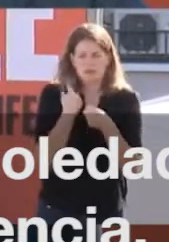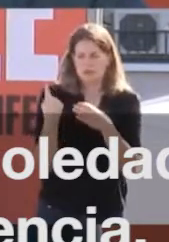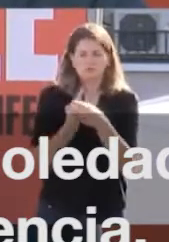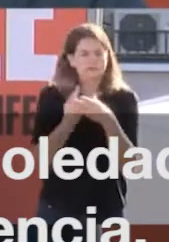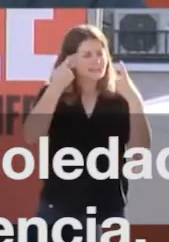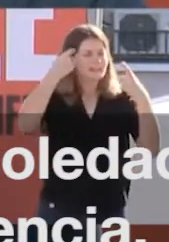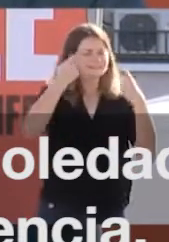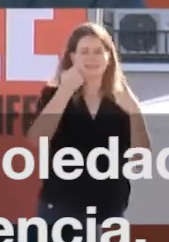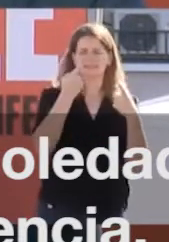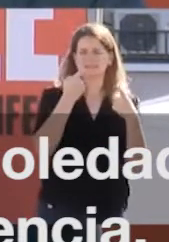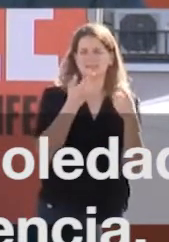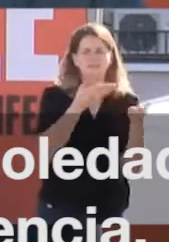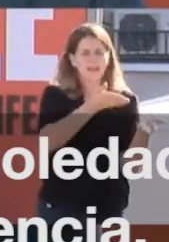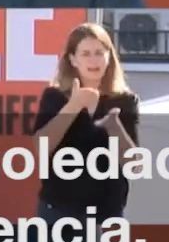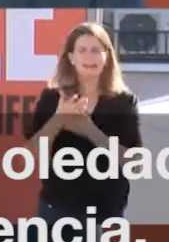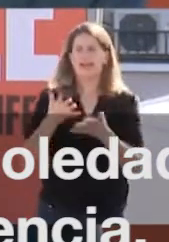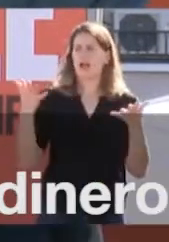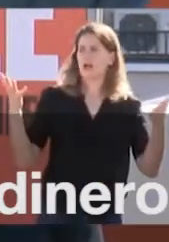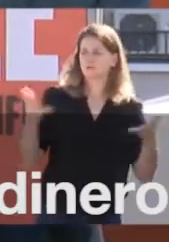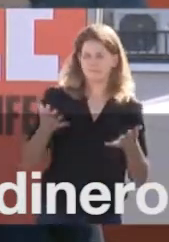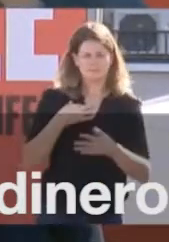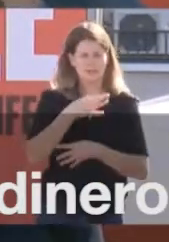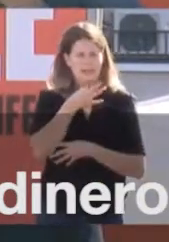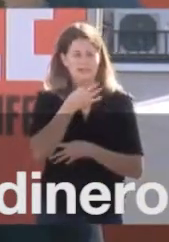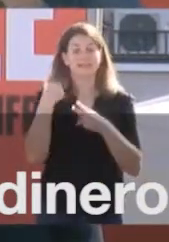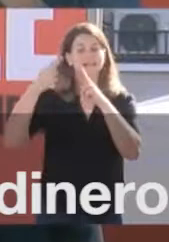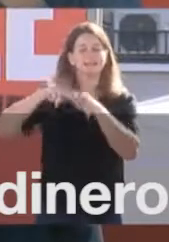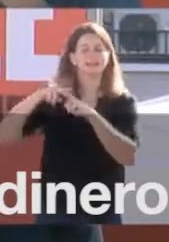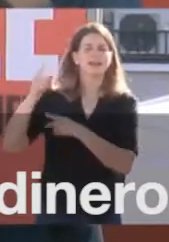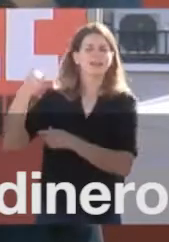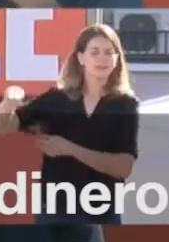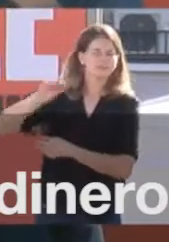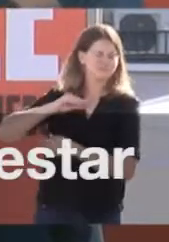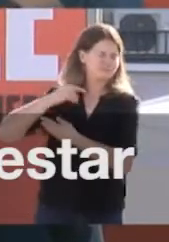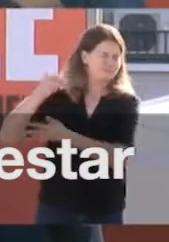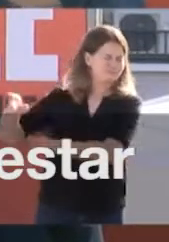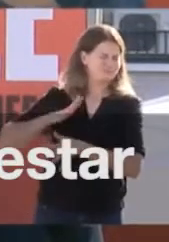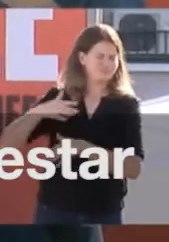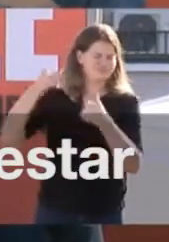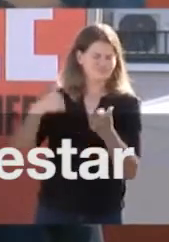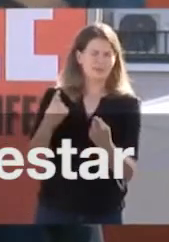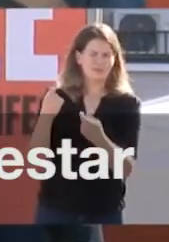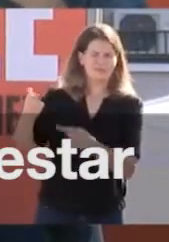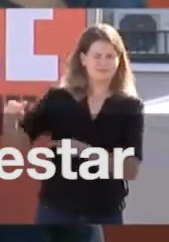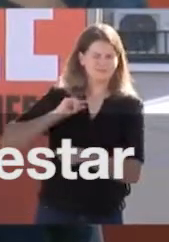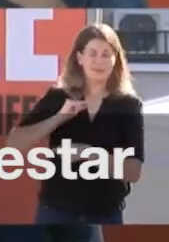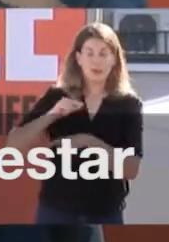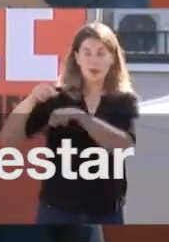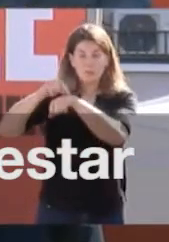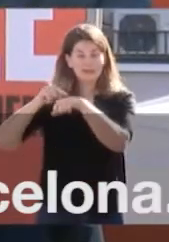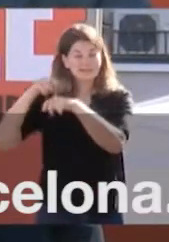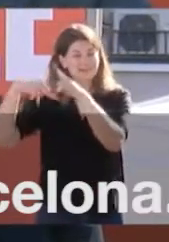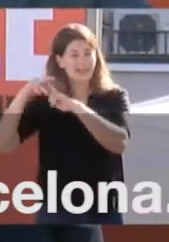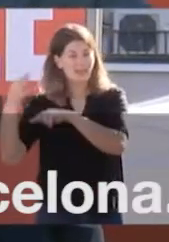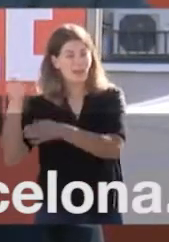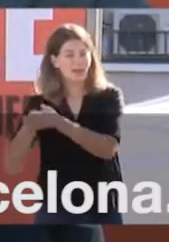fent front a la crisi i a l'emergència. De fet, la Generalitat ens deu molts diners, moltes polítiques que hauria d'estar pagant la Generalitat, ara